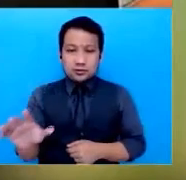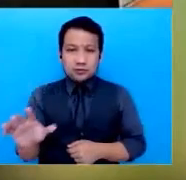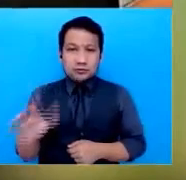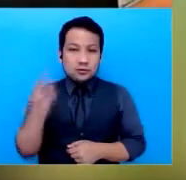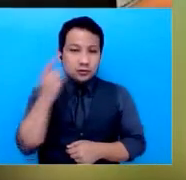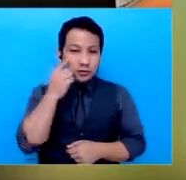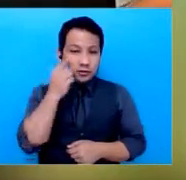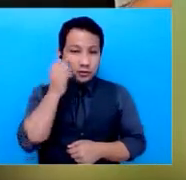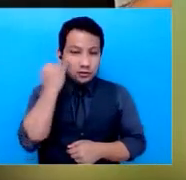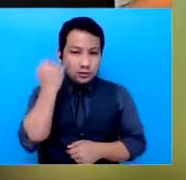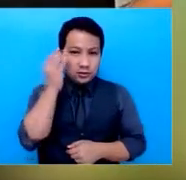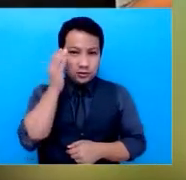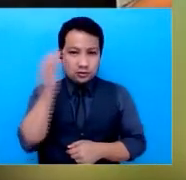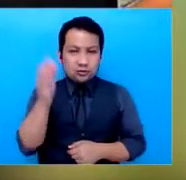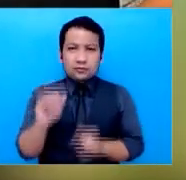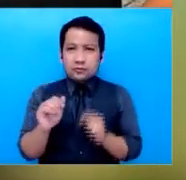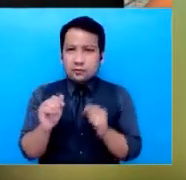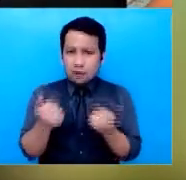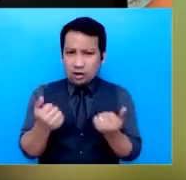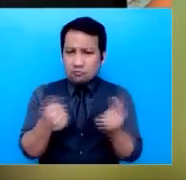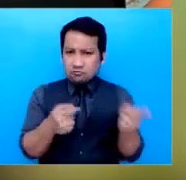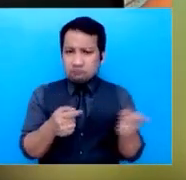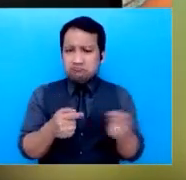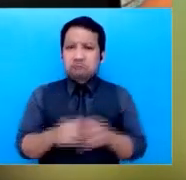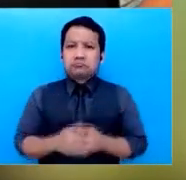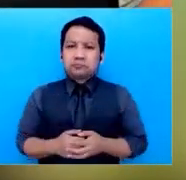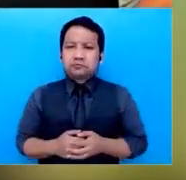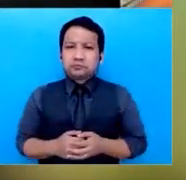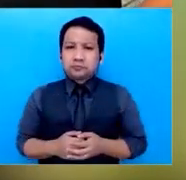JC Cosico. JC, kamusta dyan?